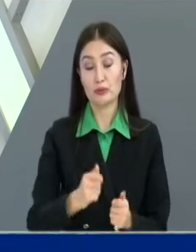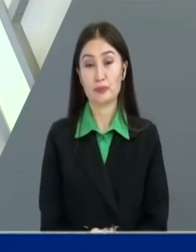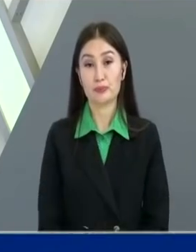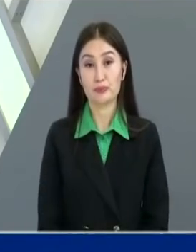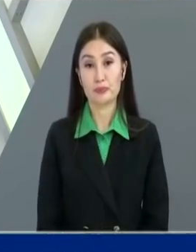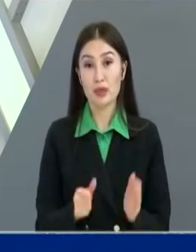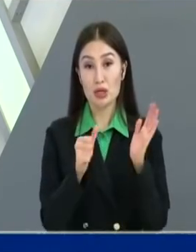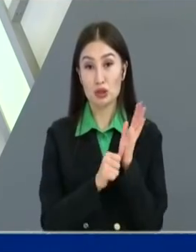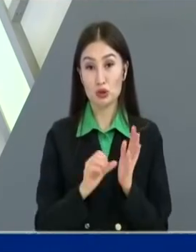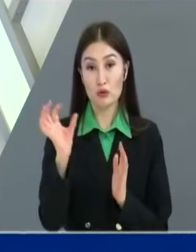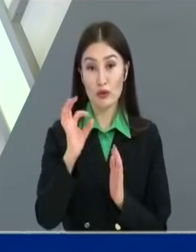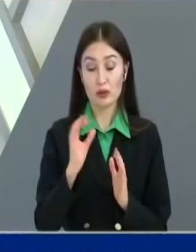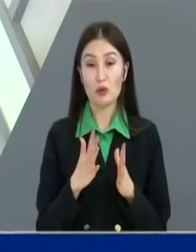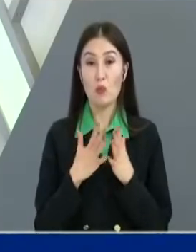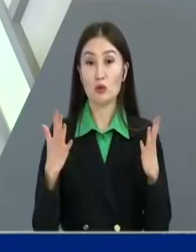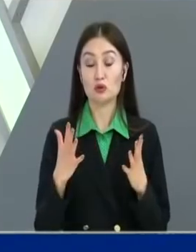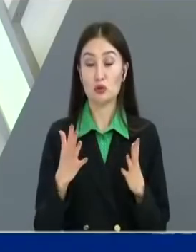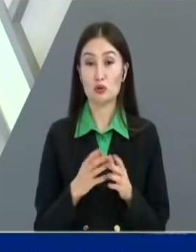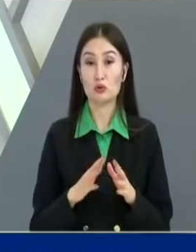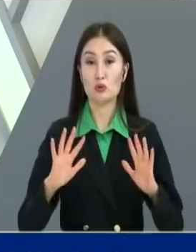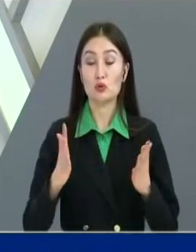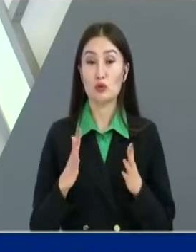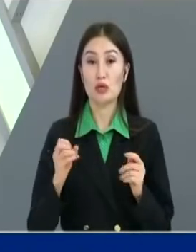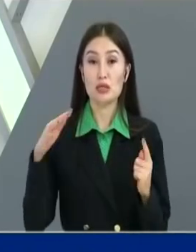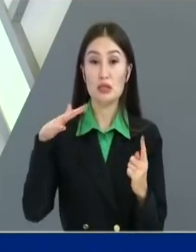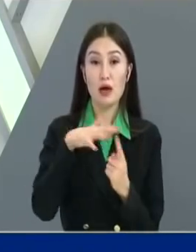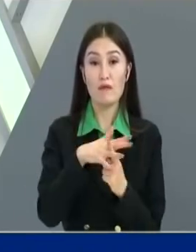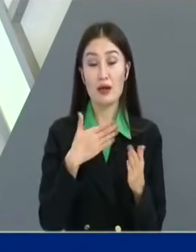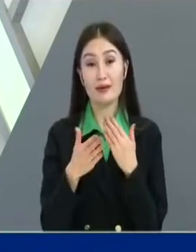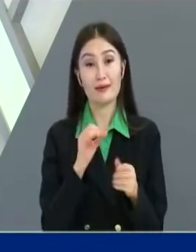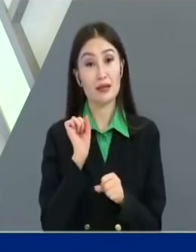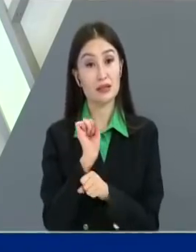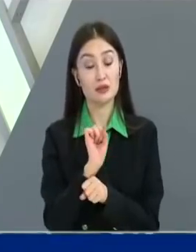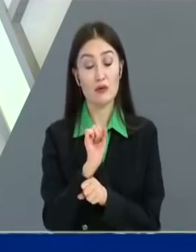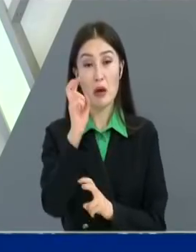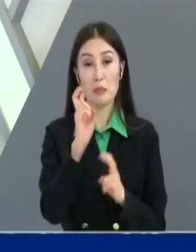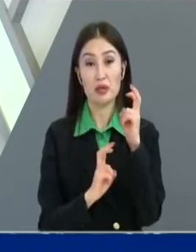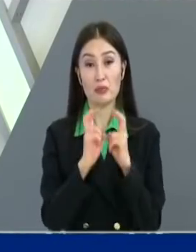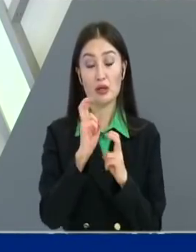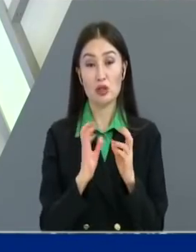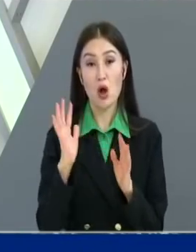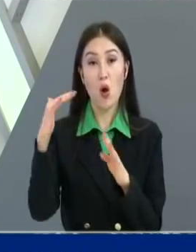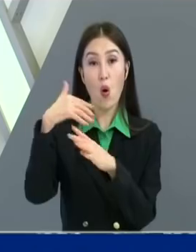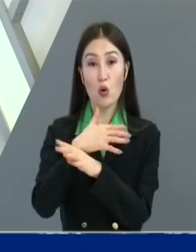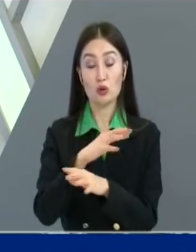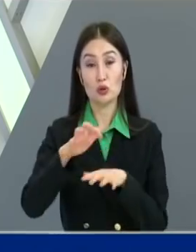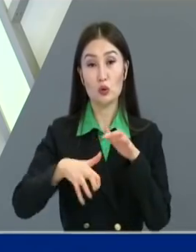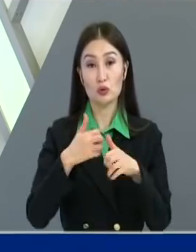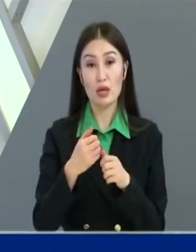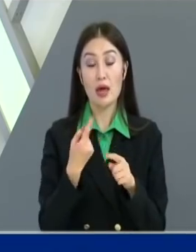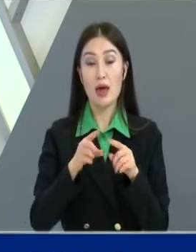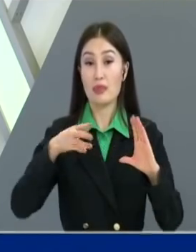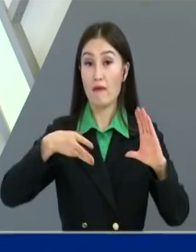С 6 октября участились случаи попыток захвата или принудительной остановки предприятий горнорудной отрасли. Это видео, снятое